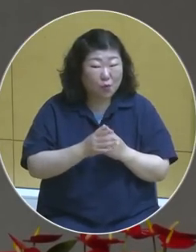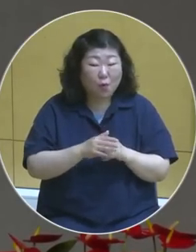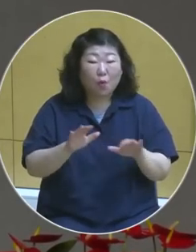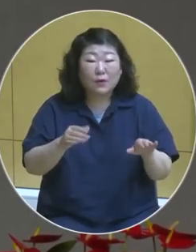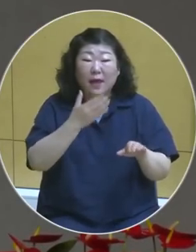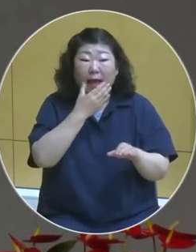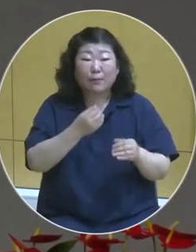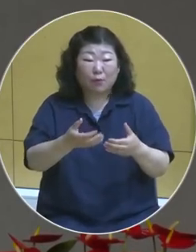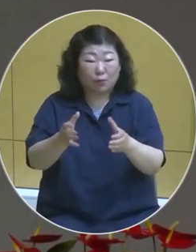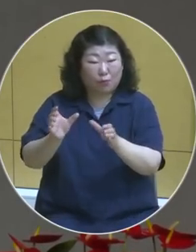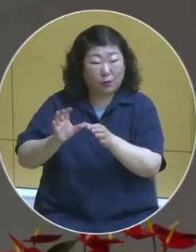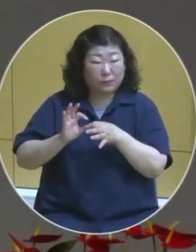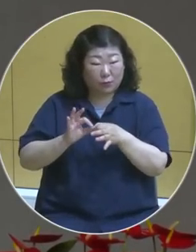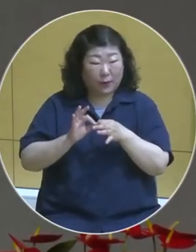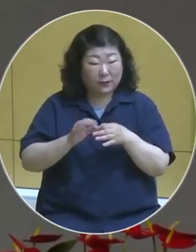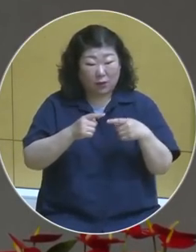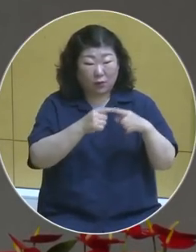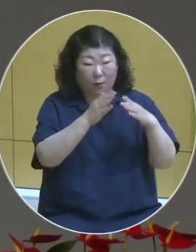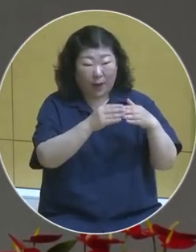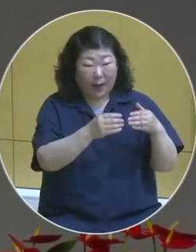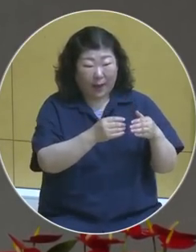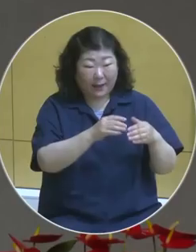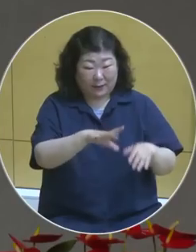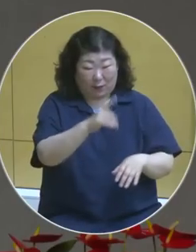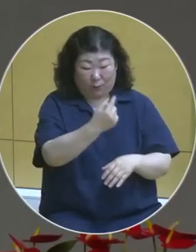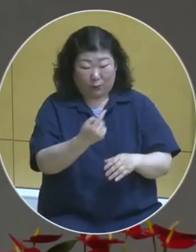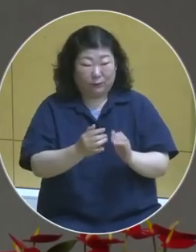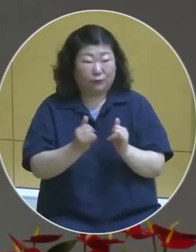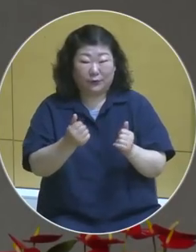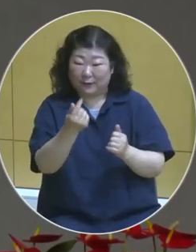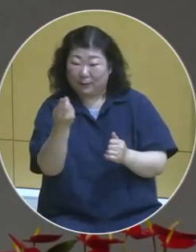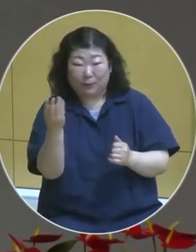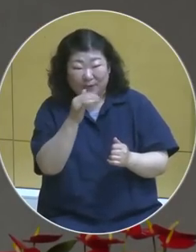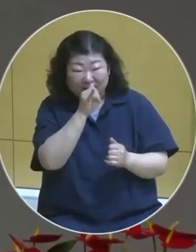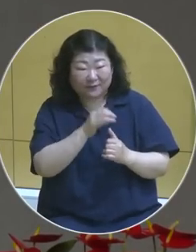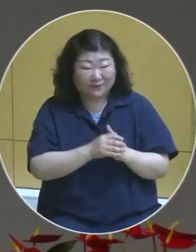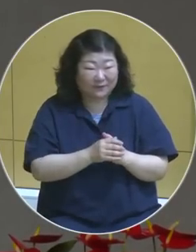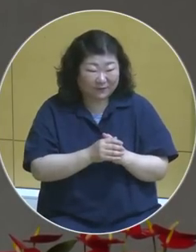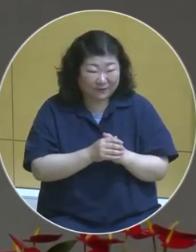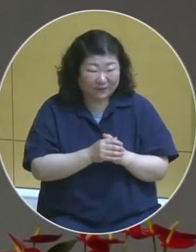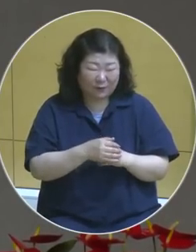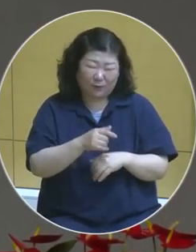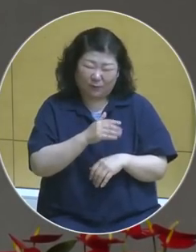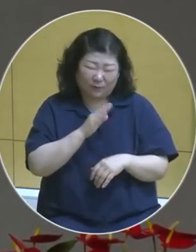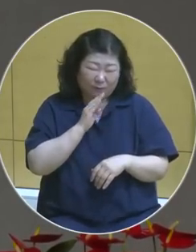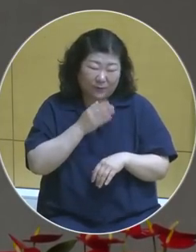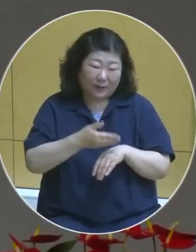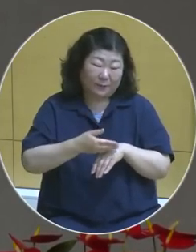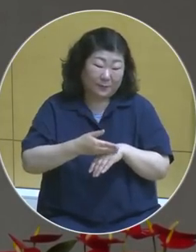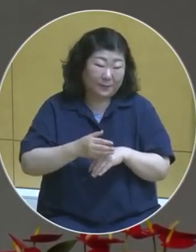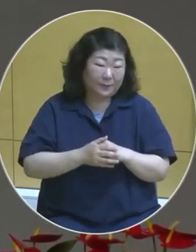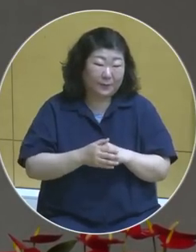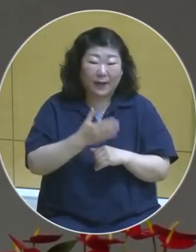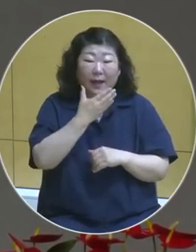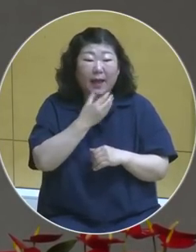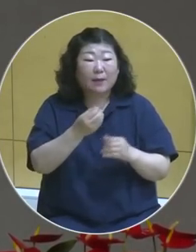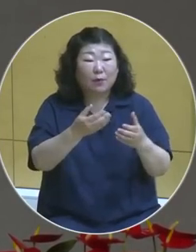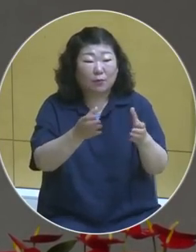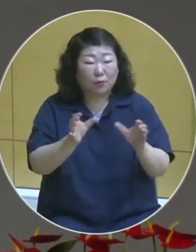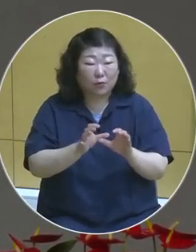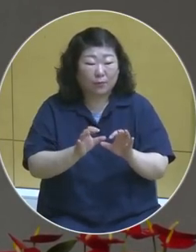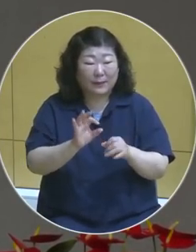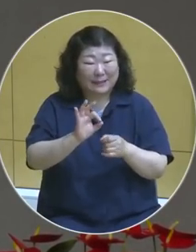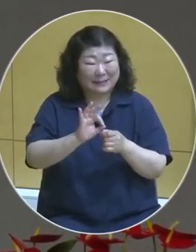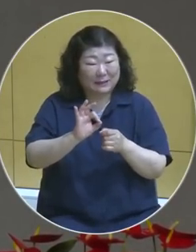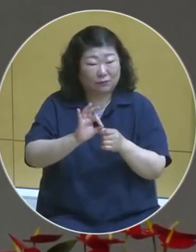통해서 교회에 인도되어서 오신 분들이 몇 분 계십니다. 얼마나 감사한지 모르겠습니다. 지금 행복 모임이 아마